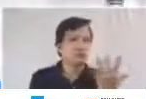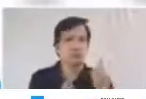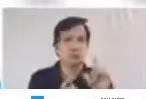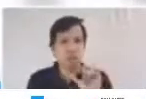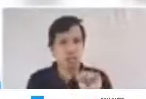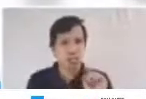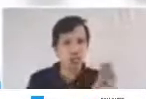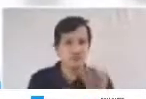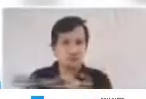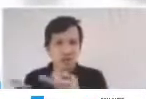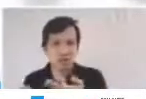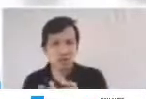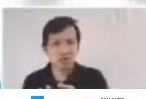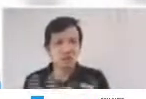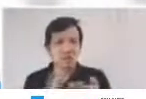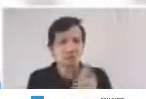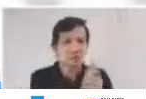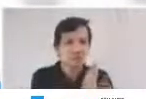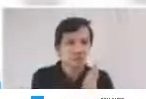publiko.